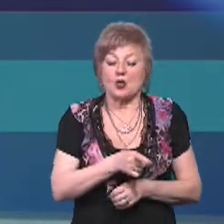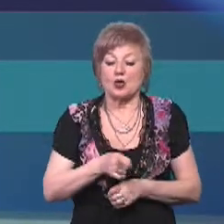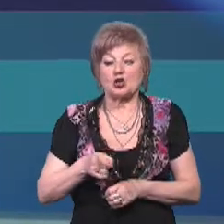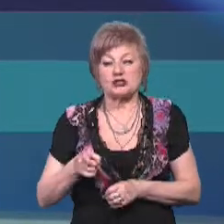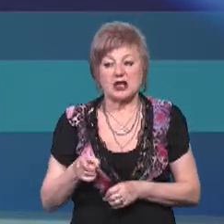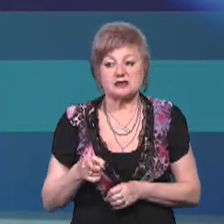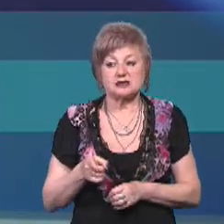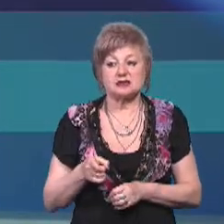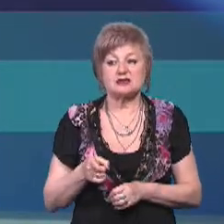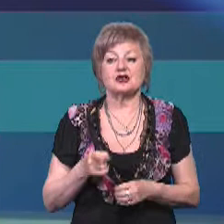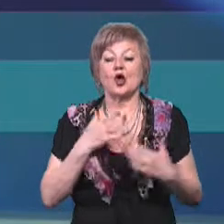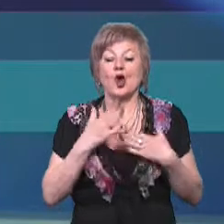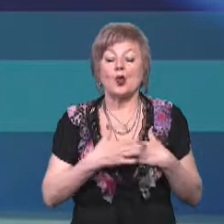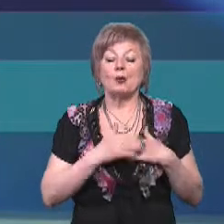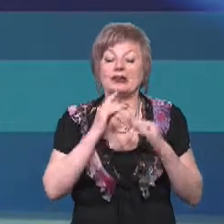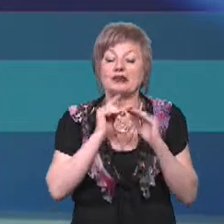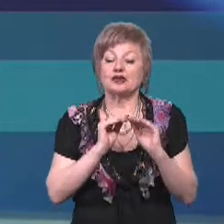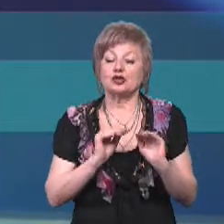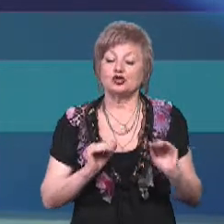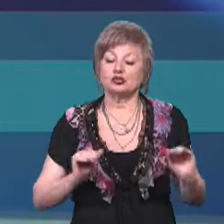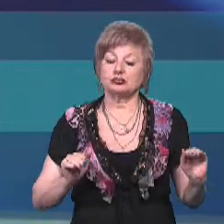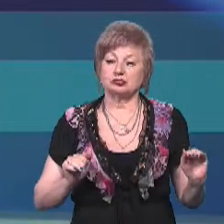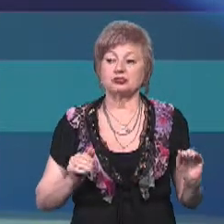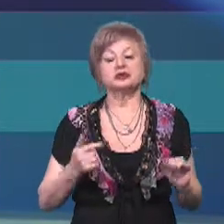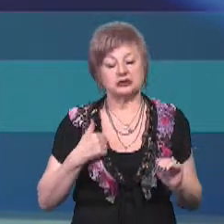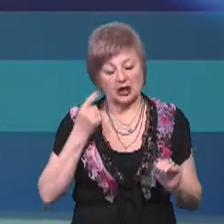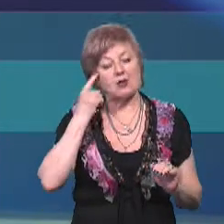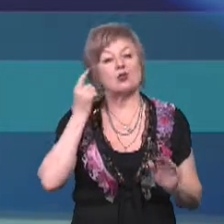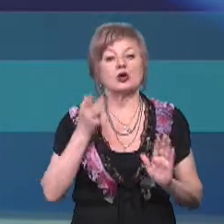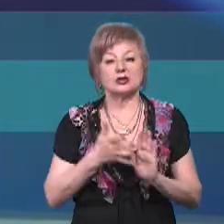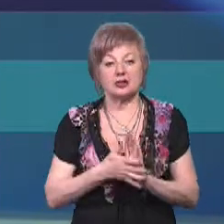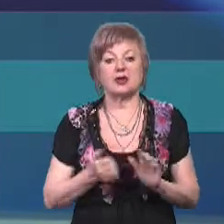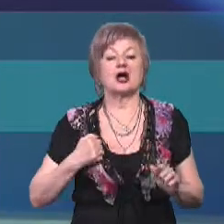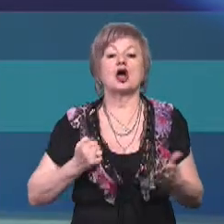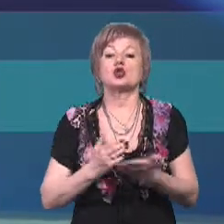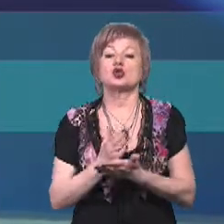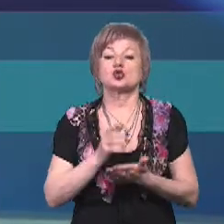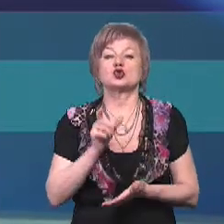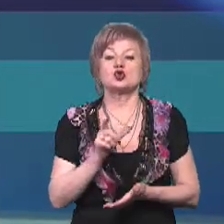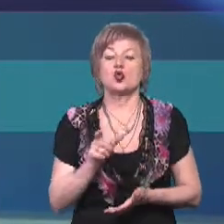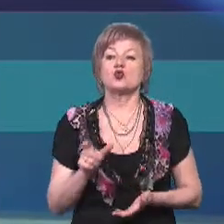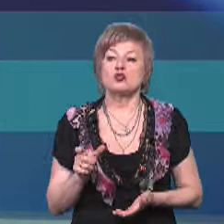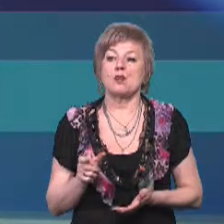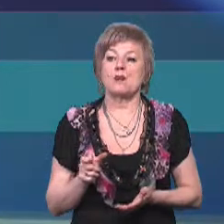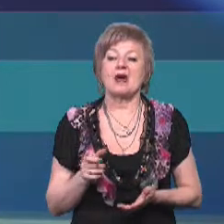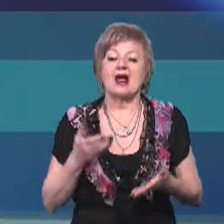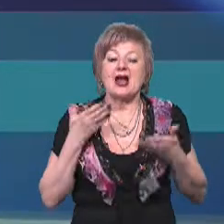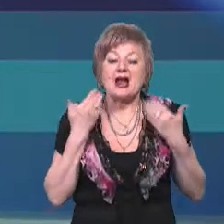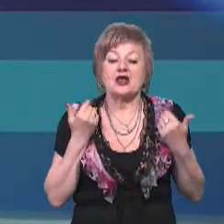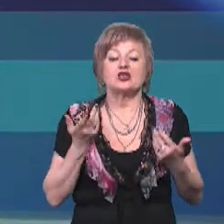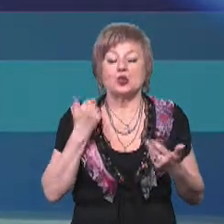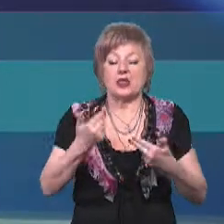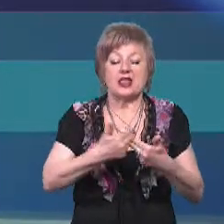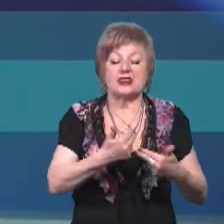нібито любить тишу, я розумію, що це спецслужбам це легше, коли не